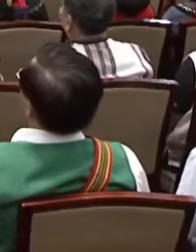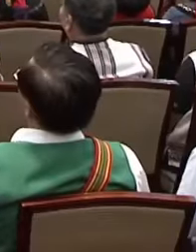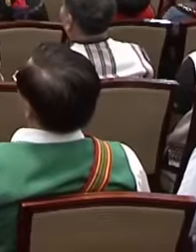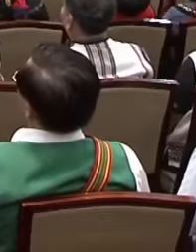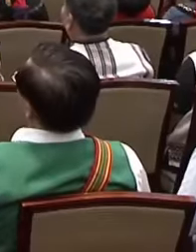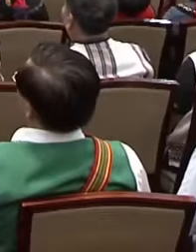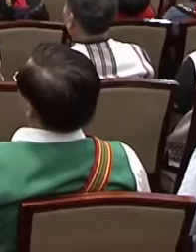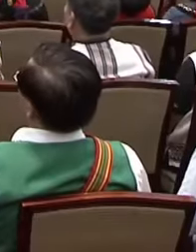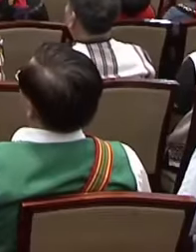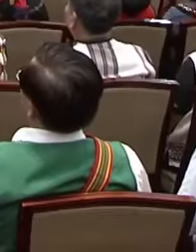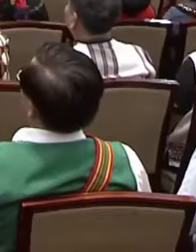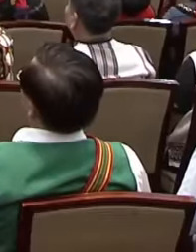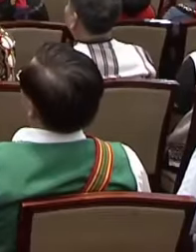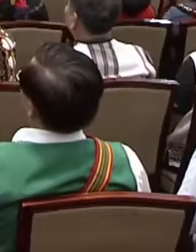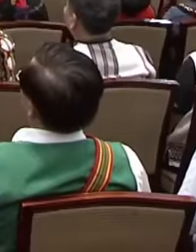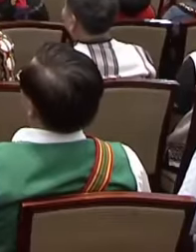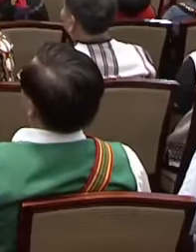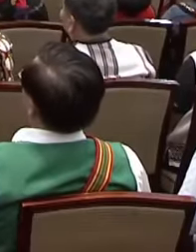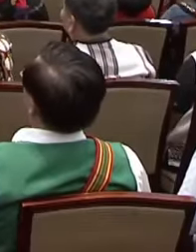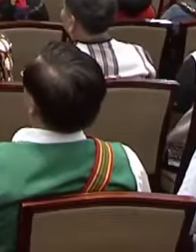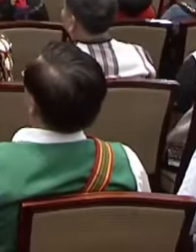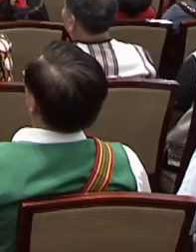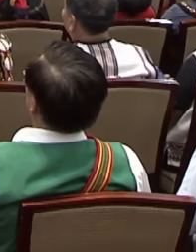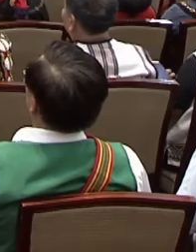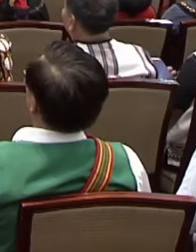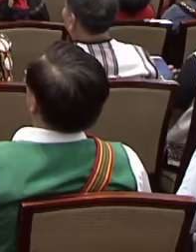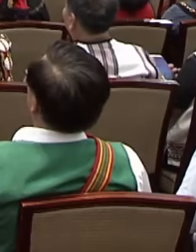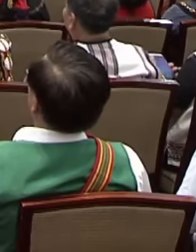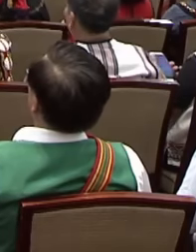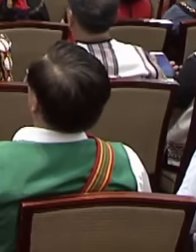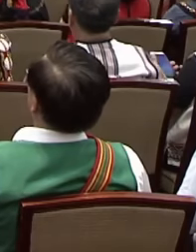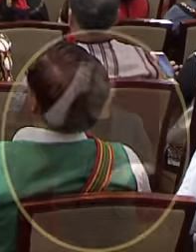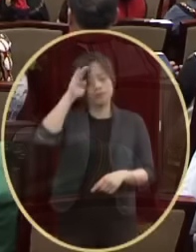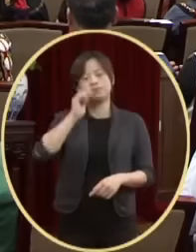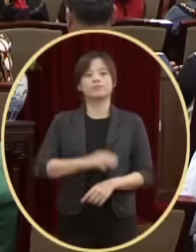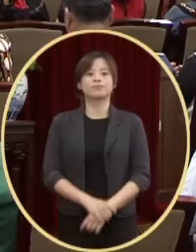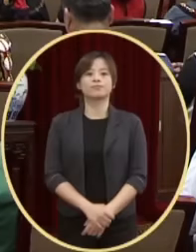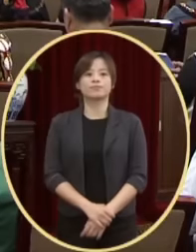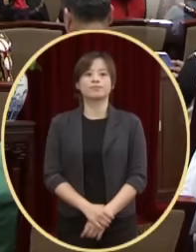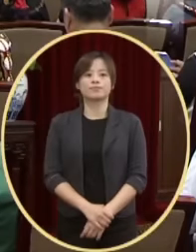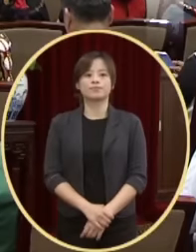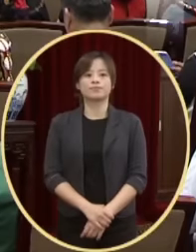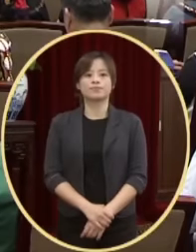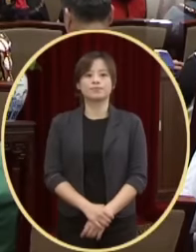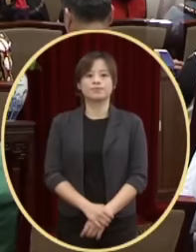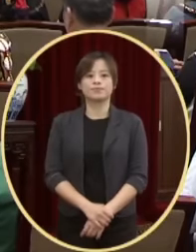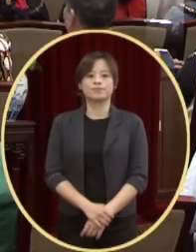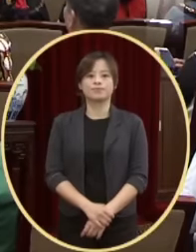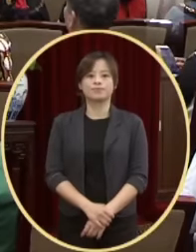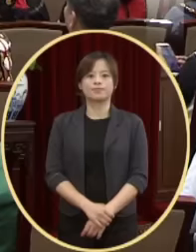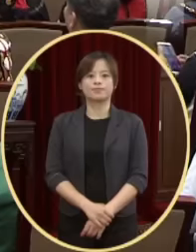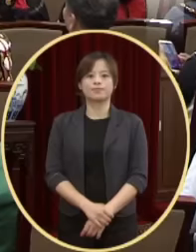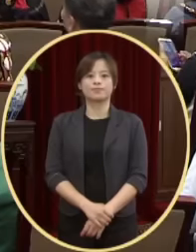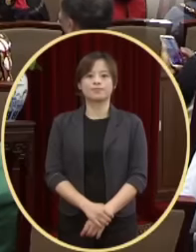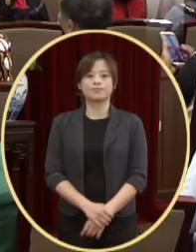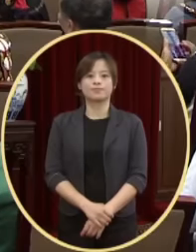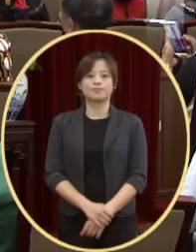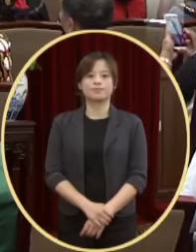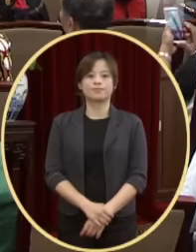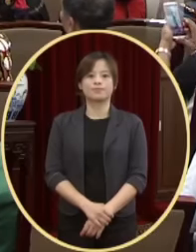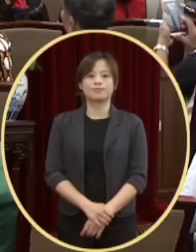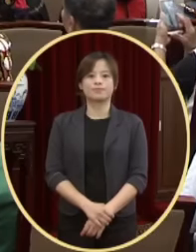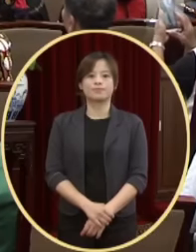总统代表政府向原住民族道歉。 阿比特比林，阿文抓到速度，阿基东方的对抓到